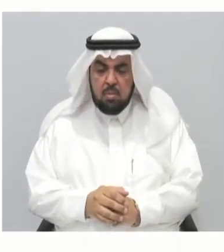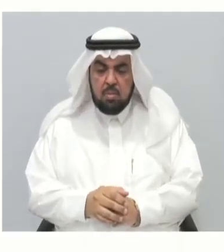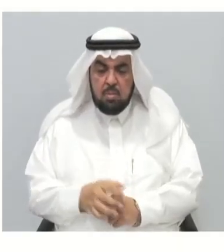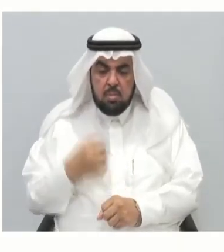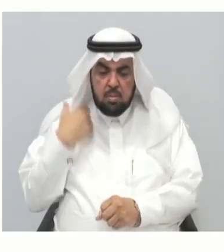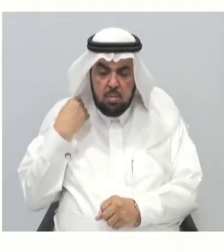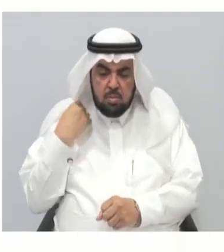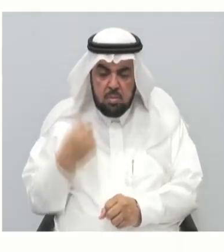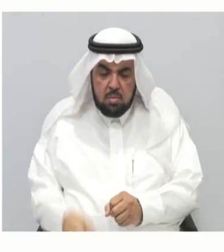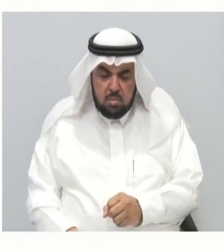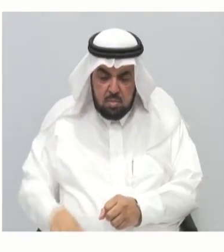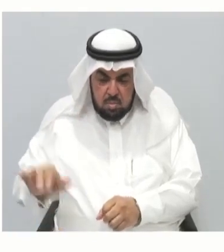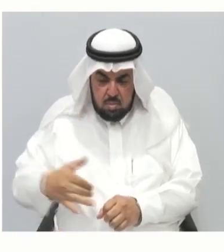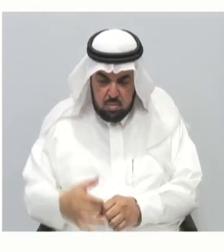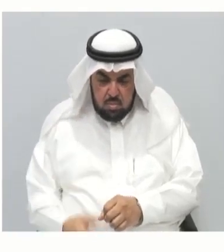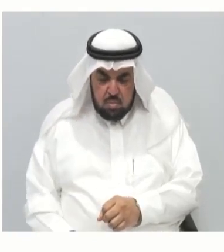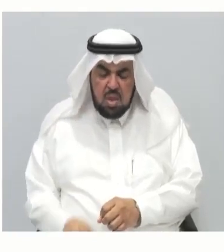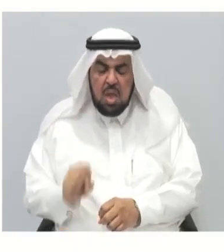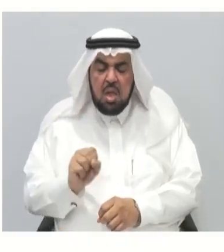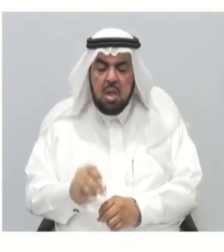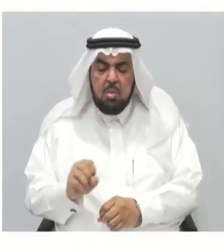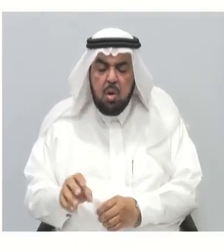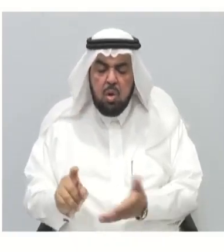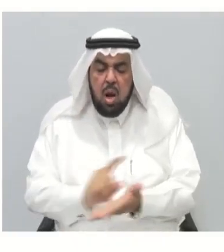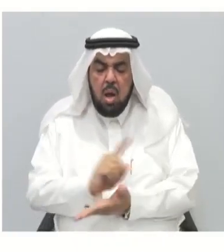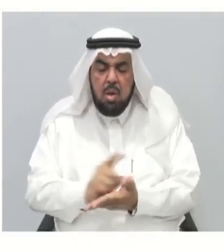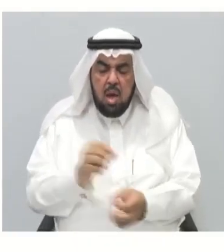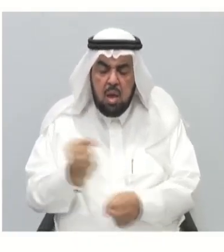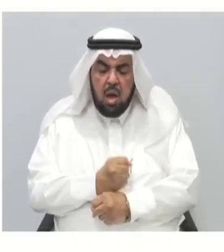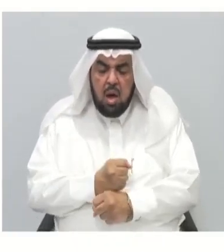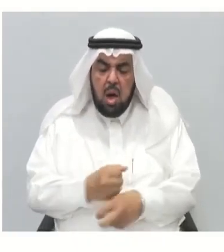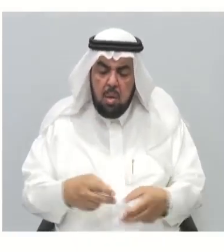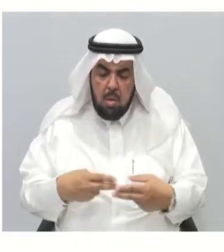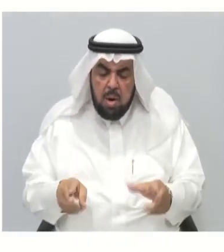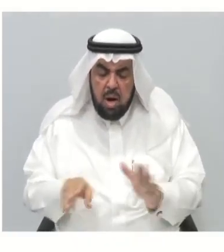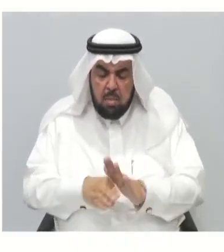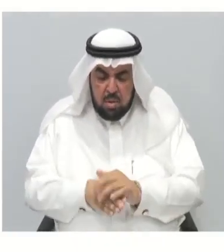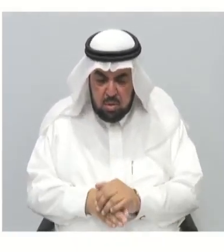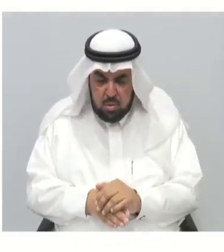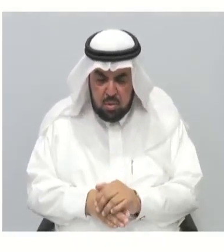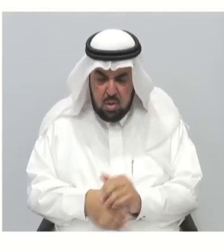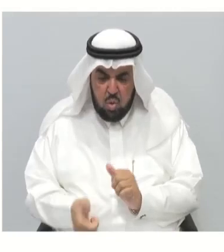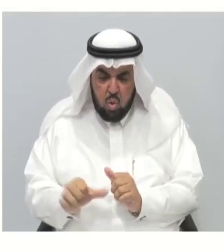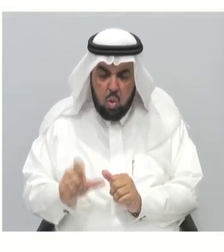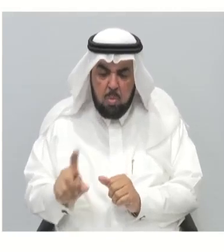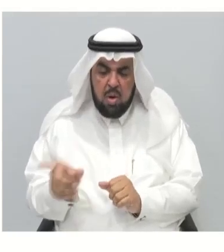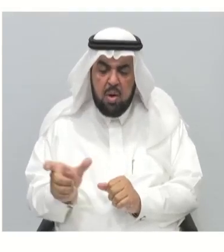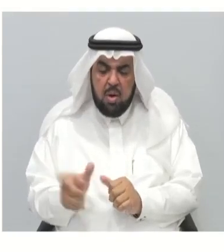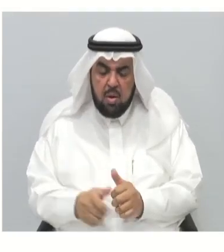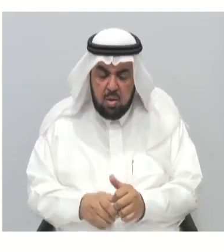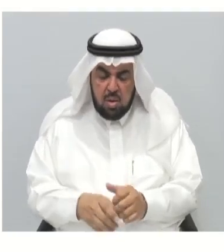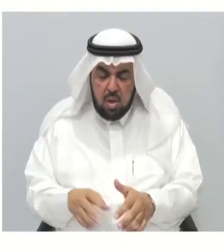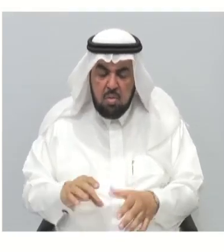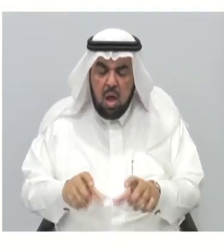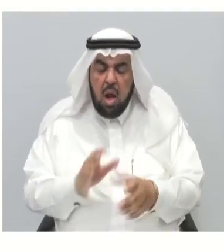طبعا الان طبعا في تلميحات حول بيئه عمل الاوبن روبرتا لاب طبعا تظهر لبنات البرمجه مثل ما